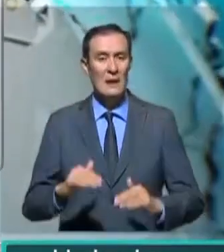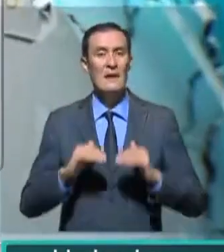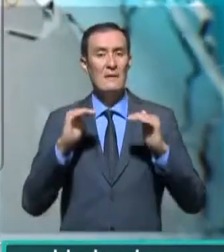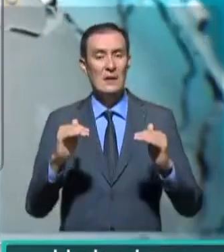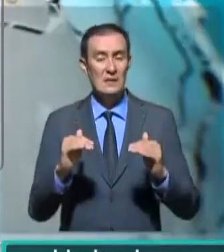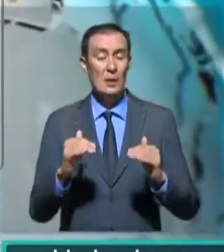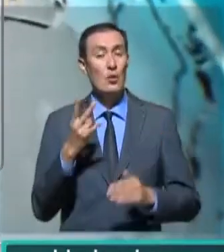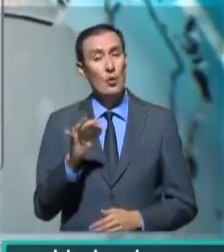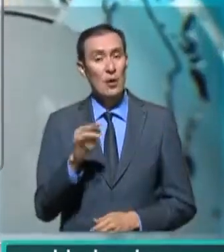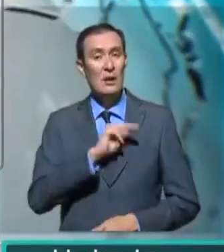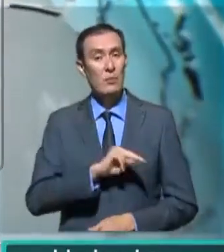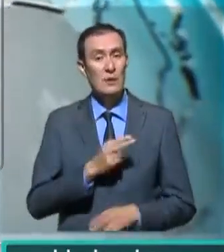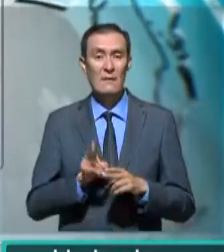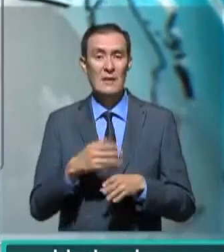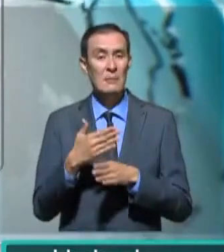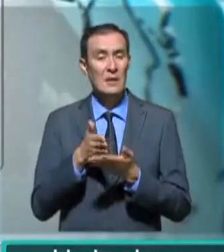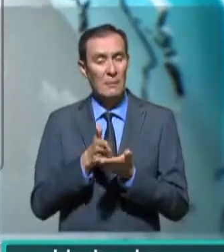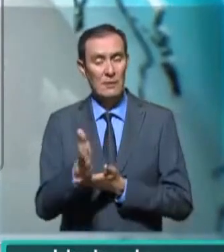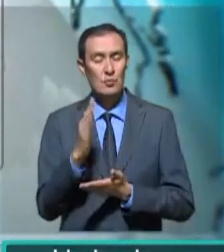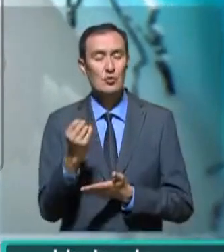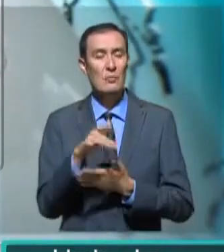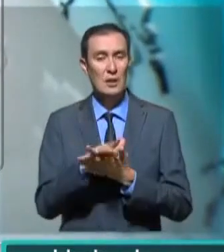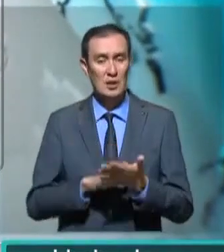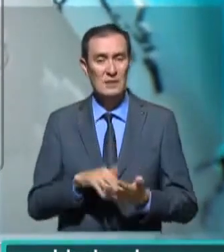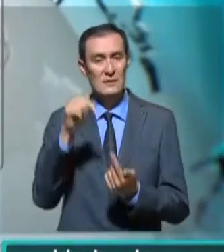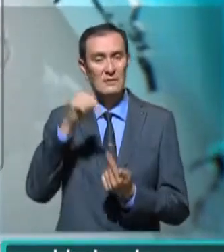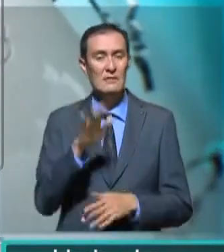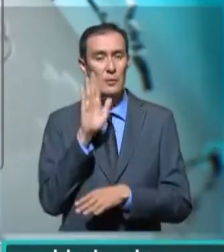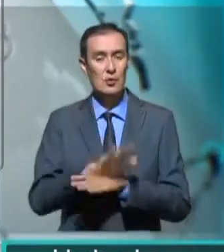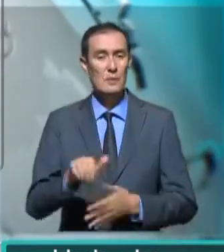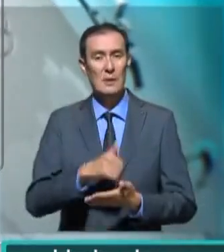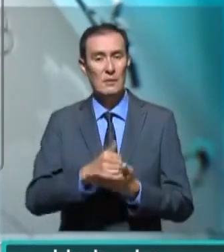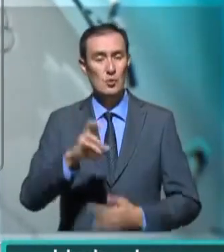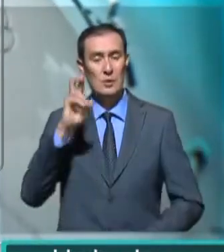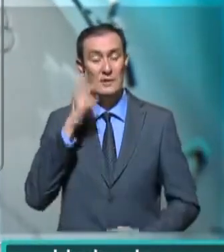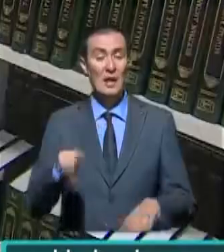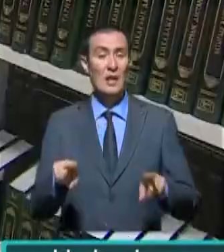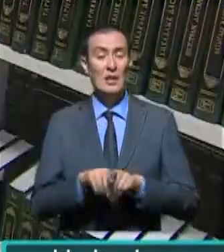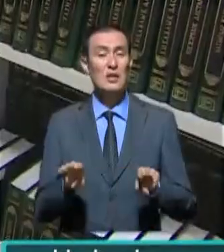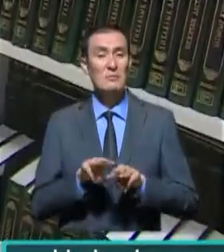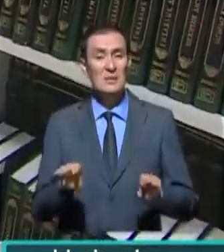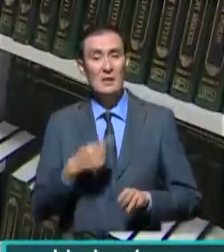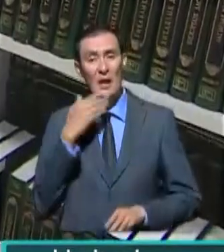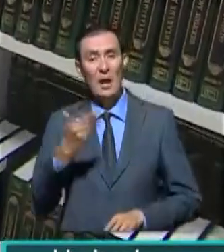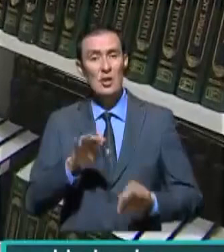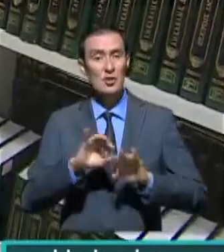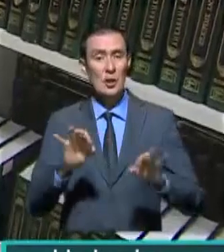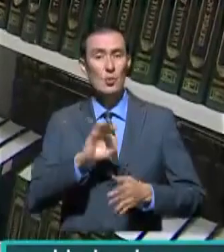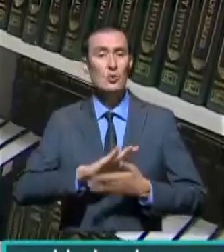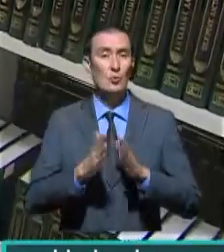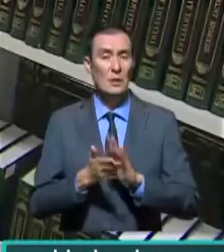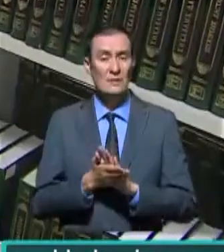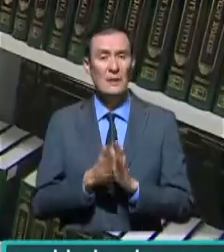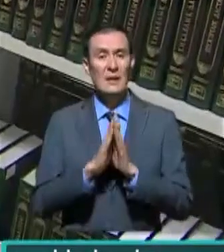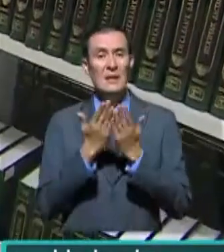однако работа в этом направлении будет продолжена в соответствии с поручением главы государства также министр отчитался о ситуации в